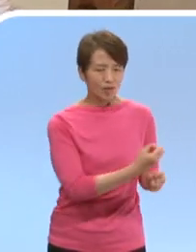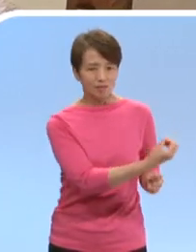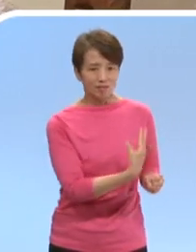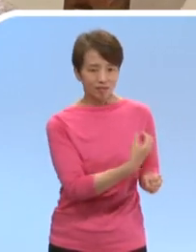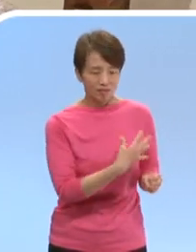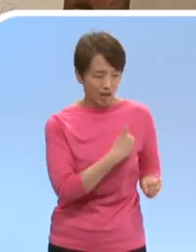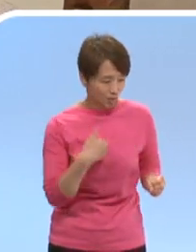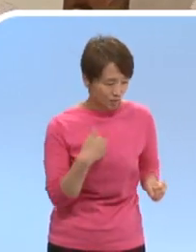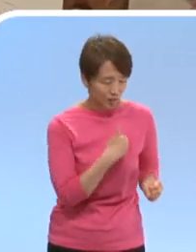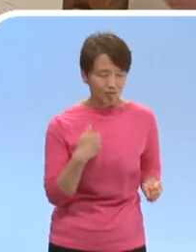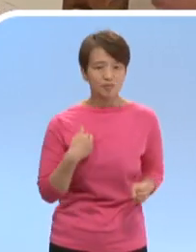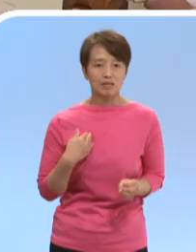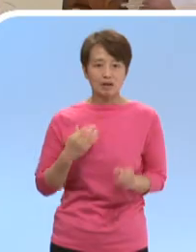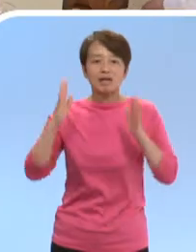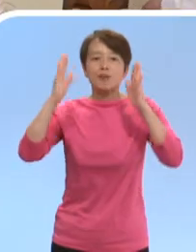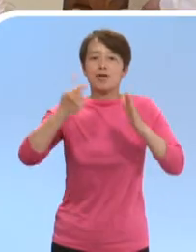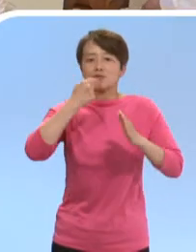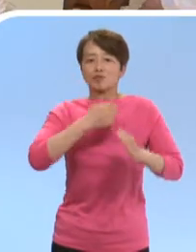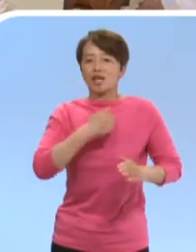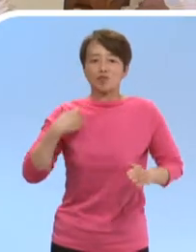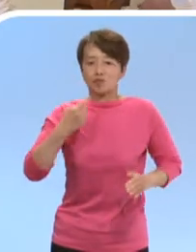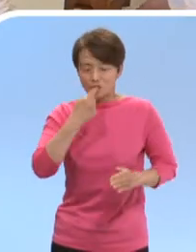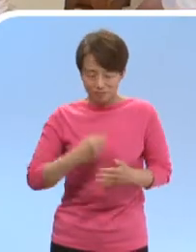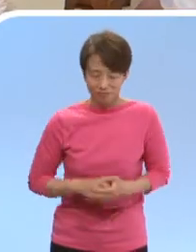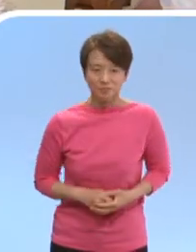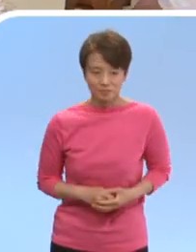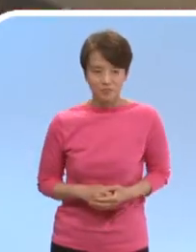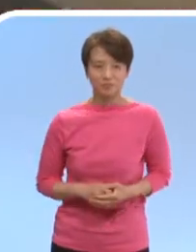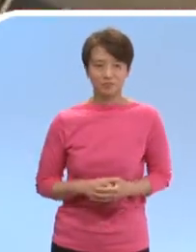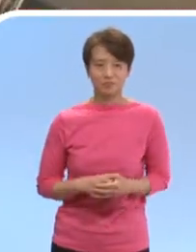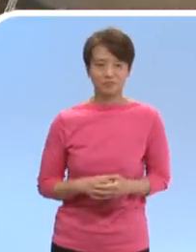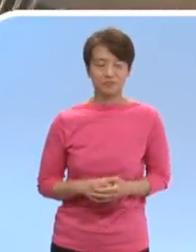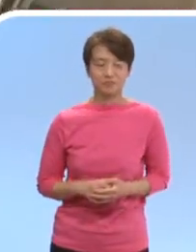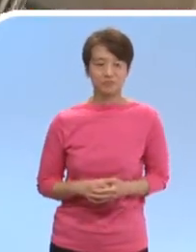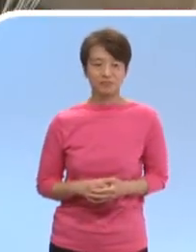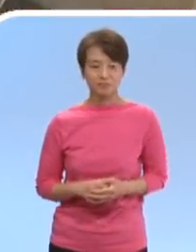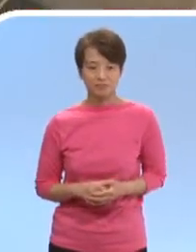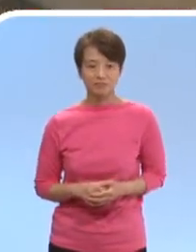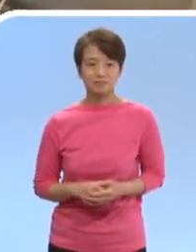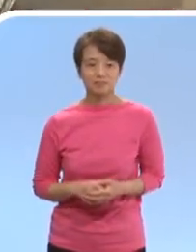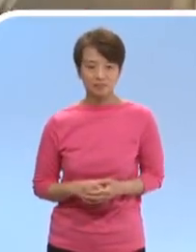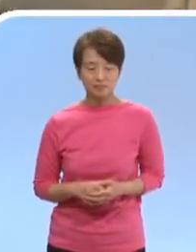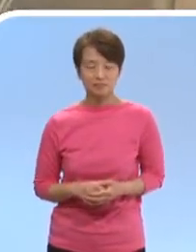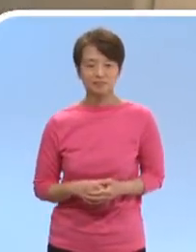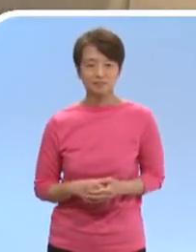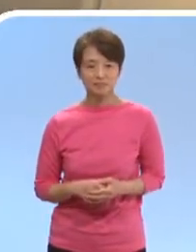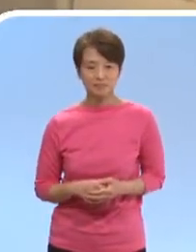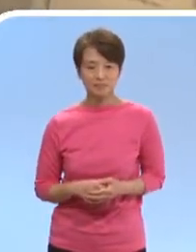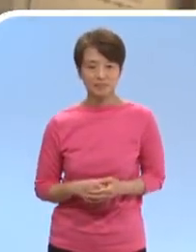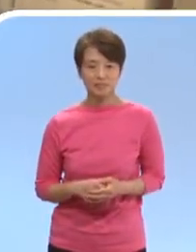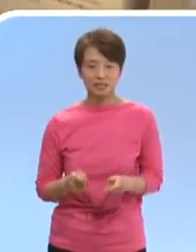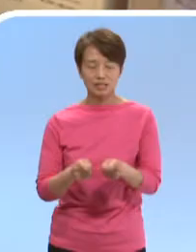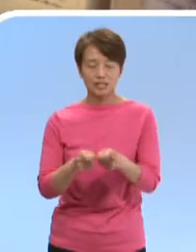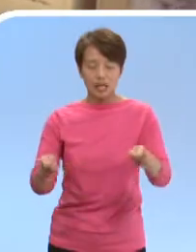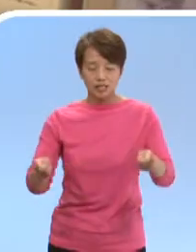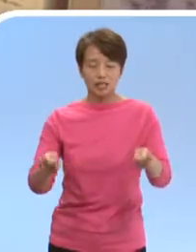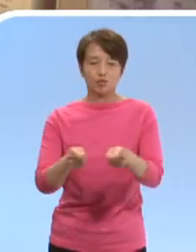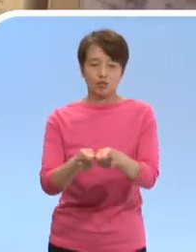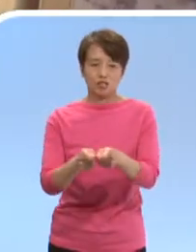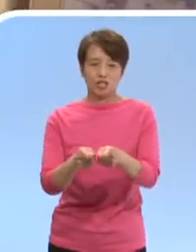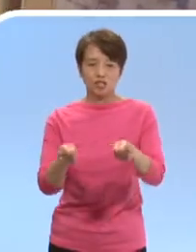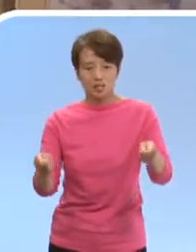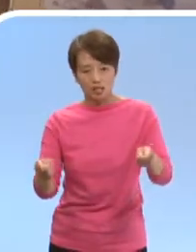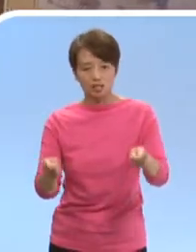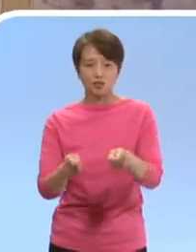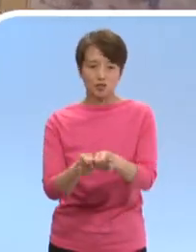怖い よ、 怖いよ、 頑張るわ、 はい、ネタで言うとね、 こんなもんですか。 開いて、 あ、開いて、 はい、 開いて閉じて、開